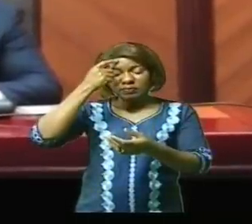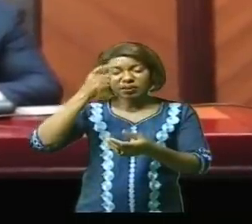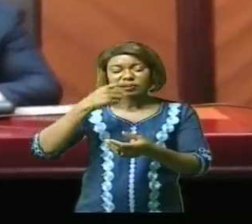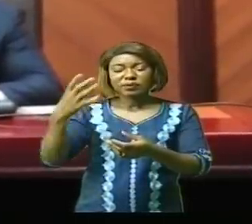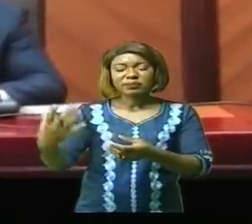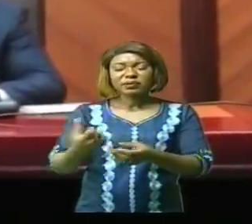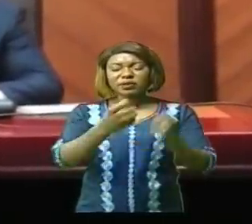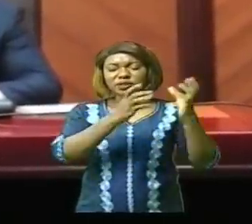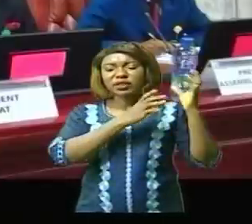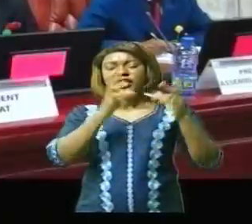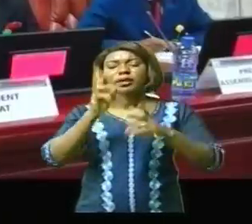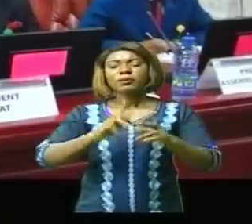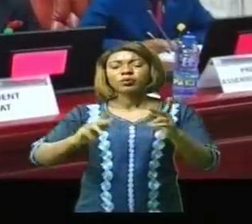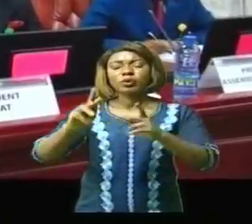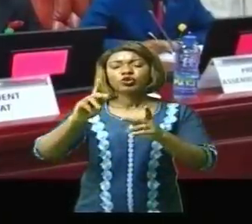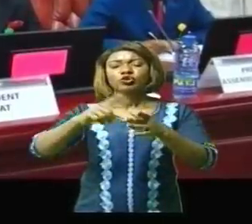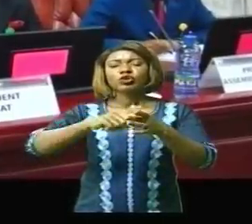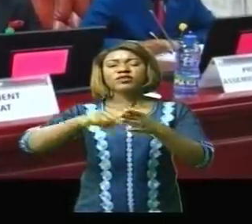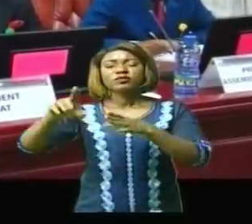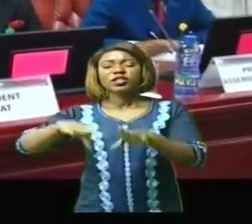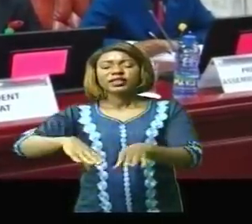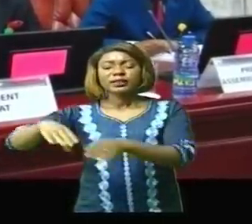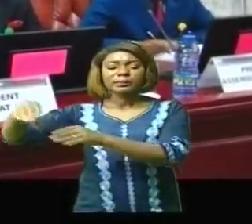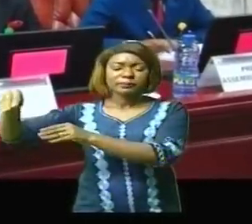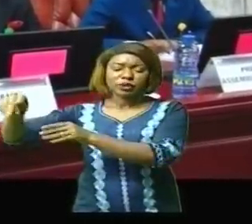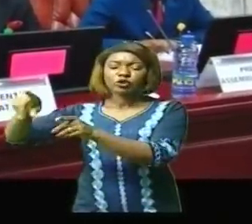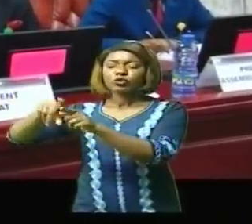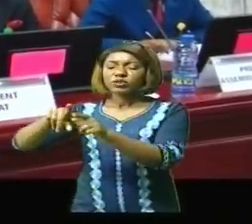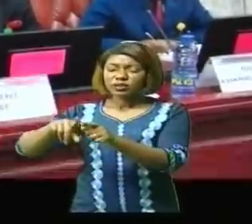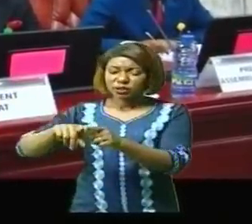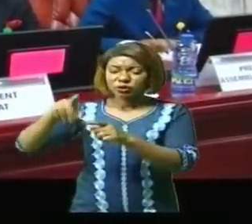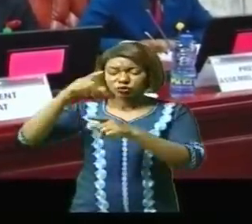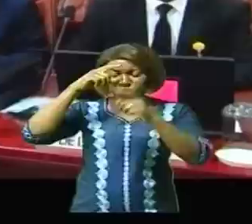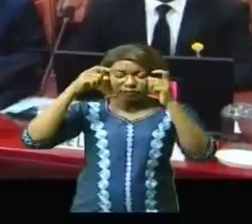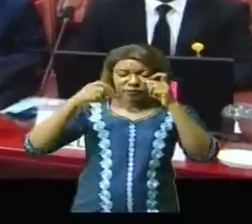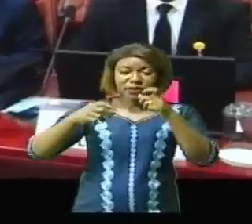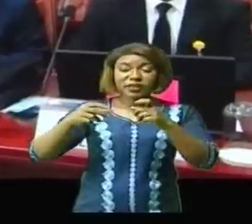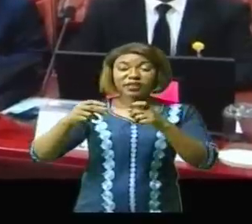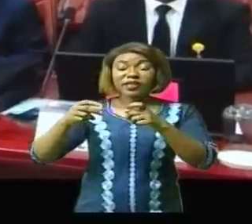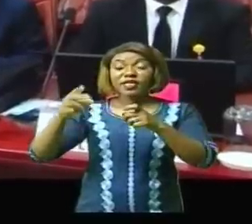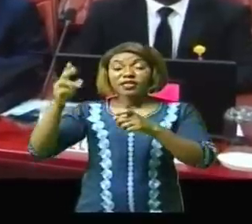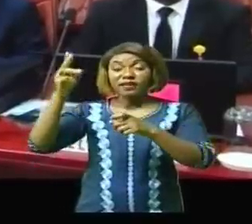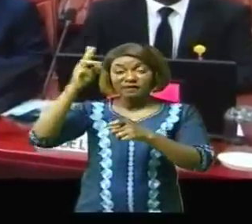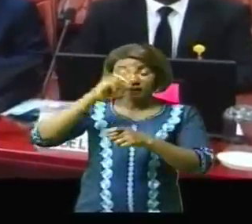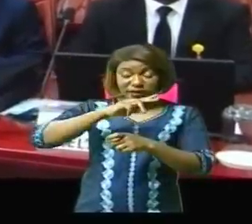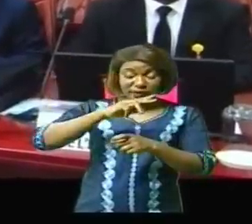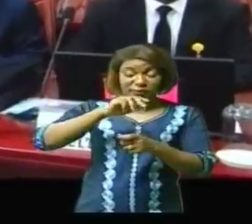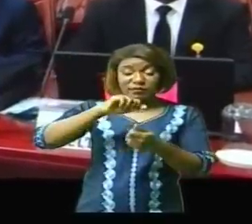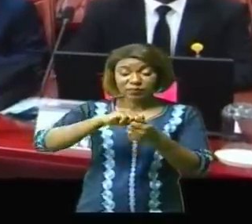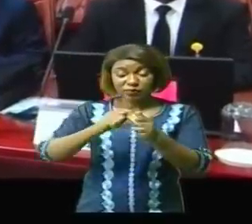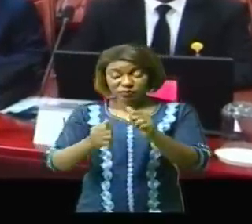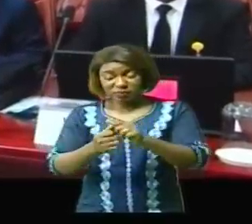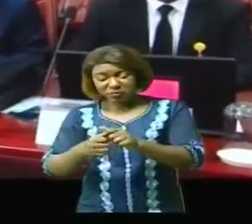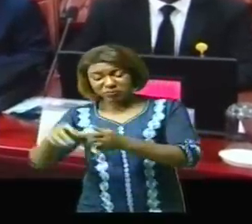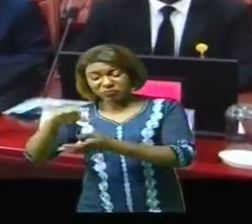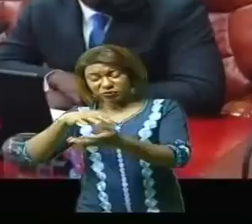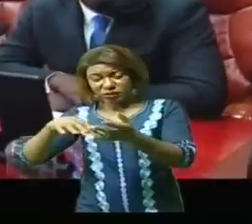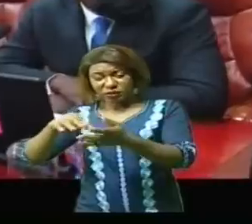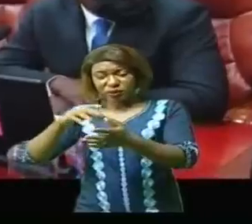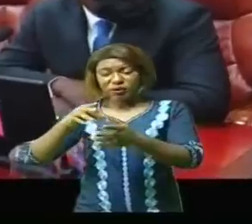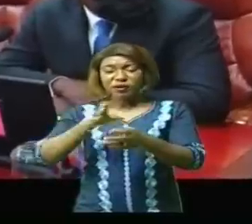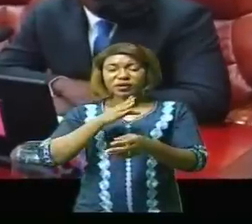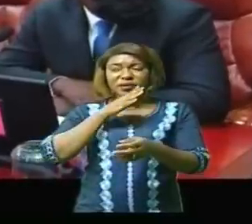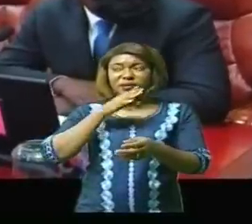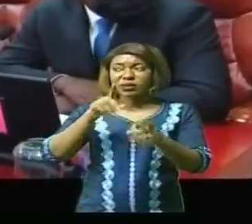immédiate de la population congolaise en détresse, victime de ces actes de barbarie et des terrorismes qui ne resteront